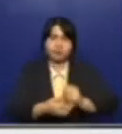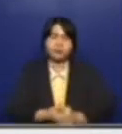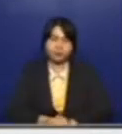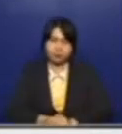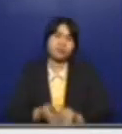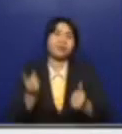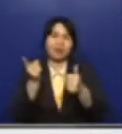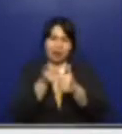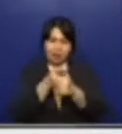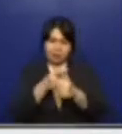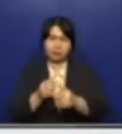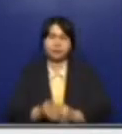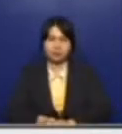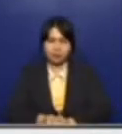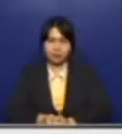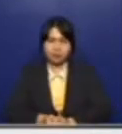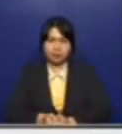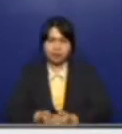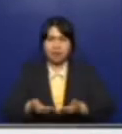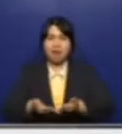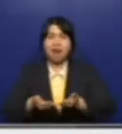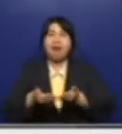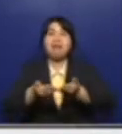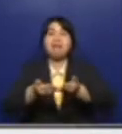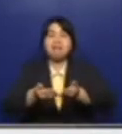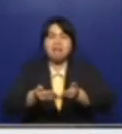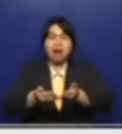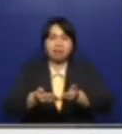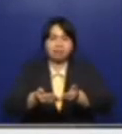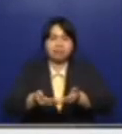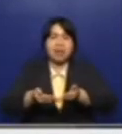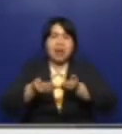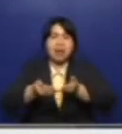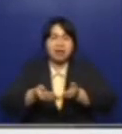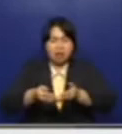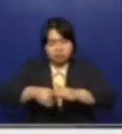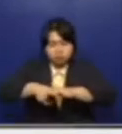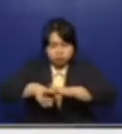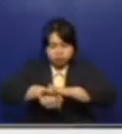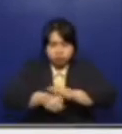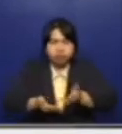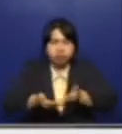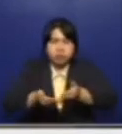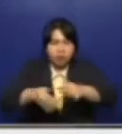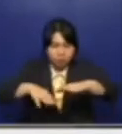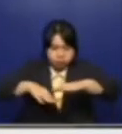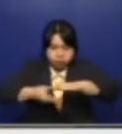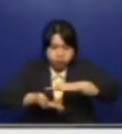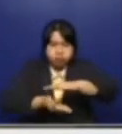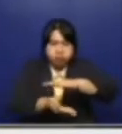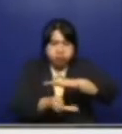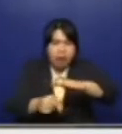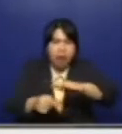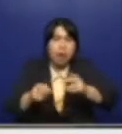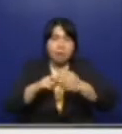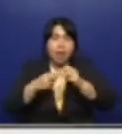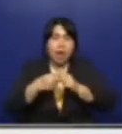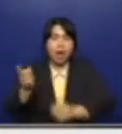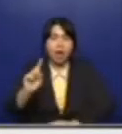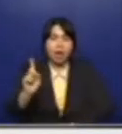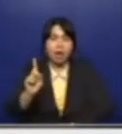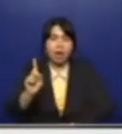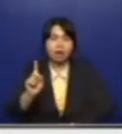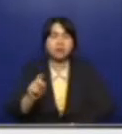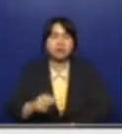1. การซื้อเรือดำน้ำเนี่ยมันเกิดอะไรขึ้นท่านประธานสิ่งที่เกิดขึ้น